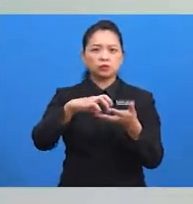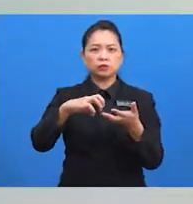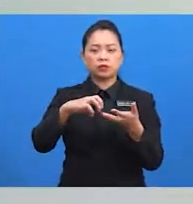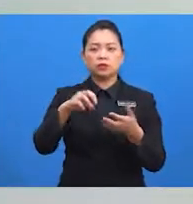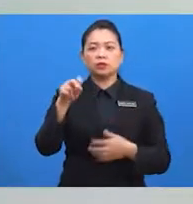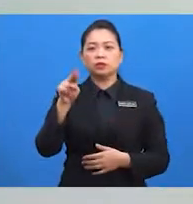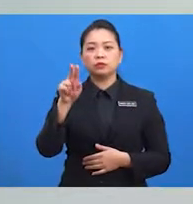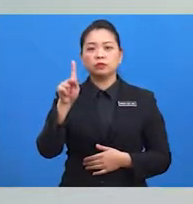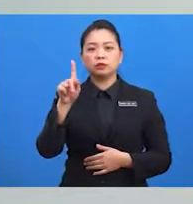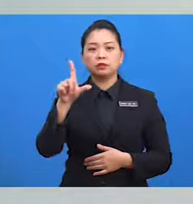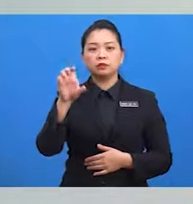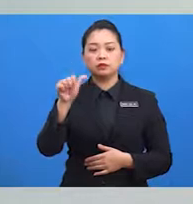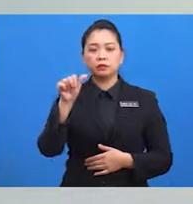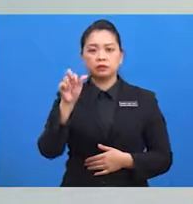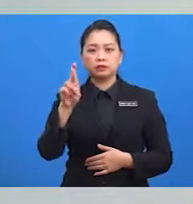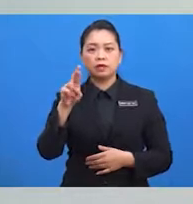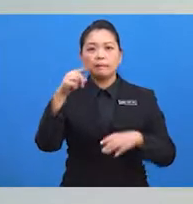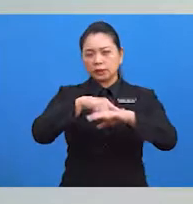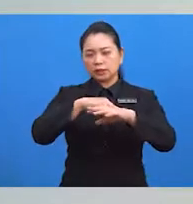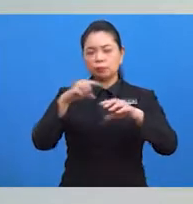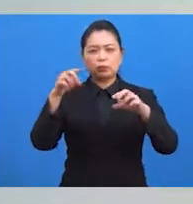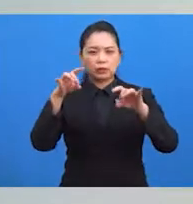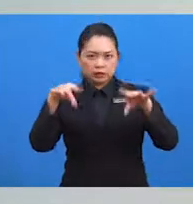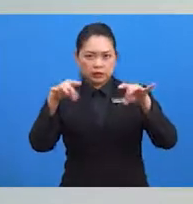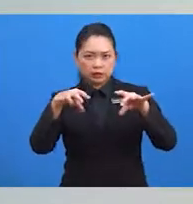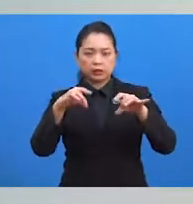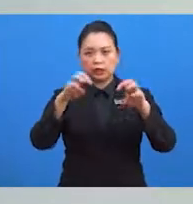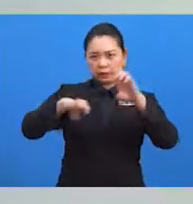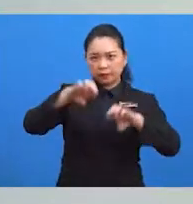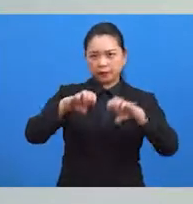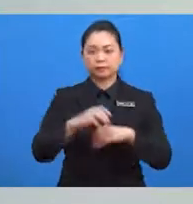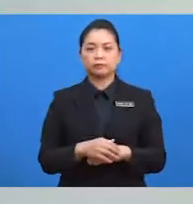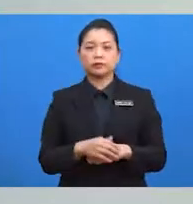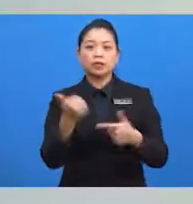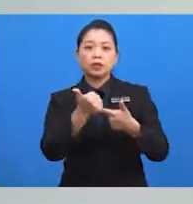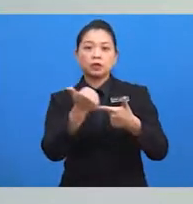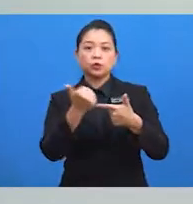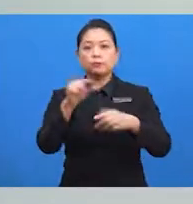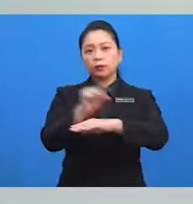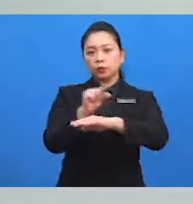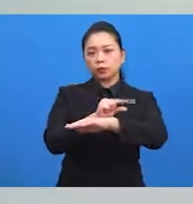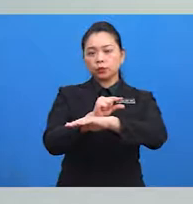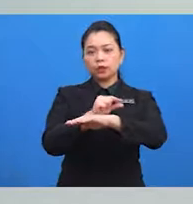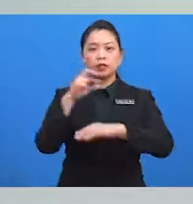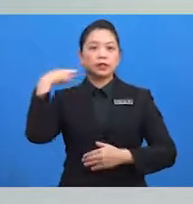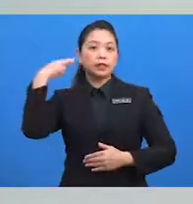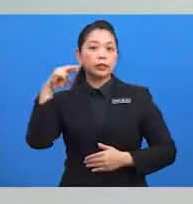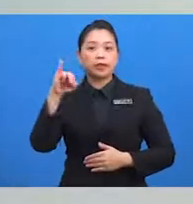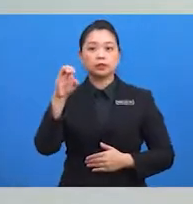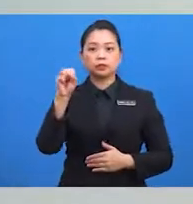kedua ialah penggunaan radioisotop untuk perubatan